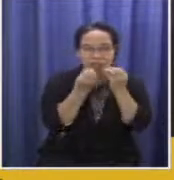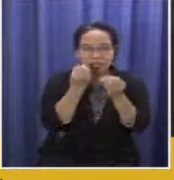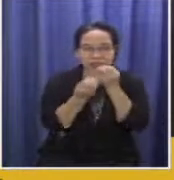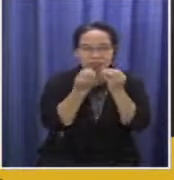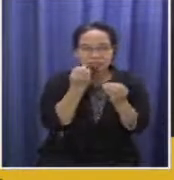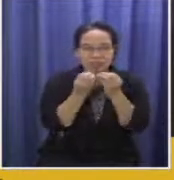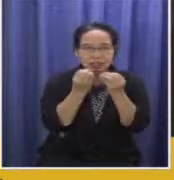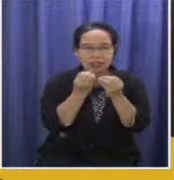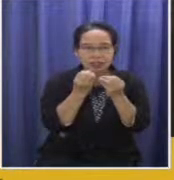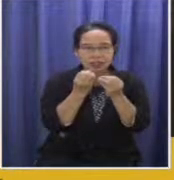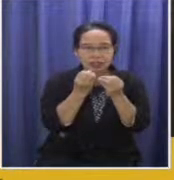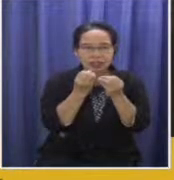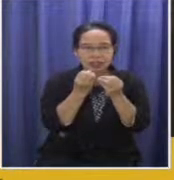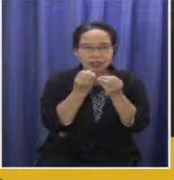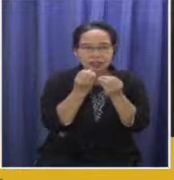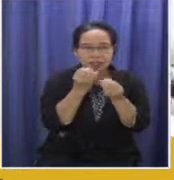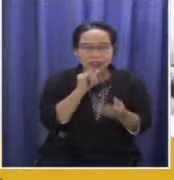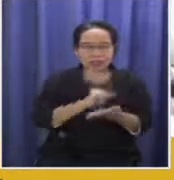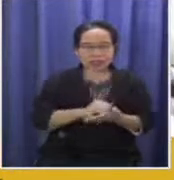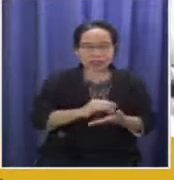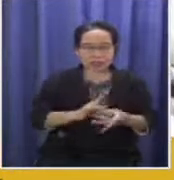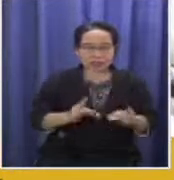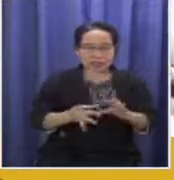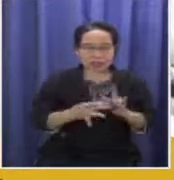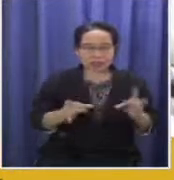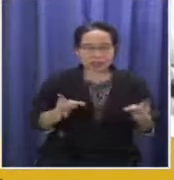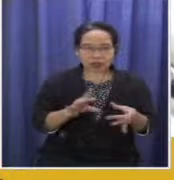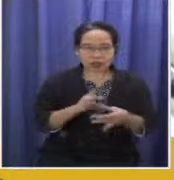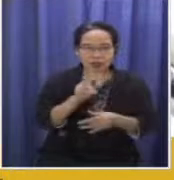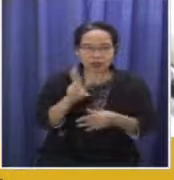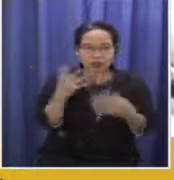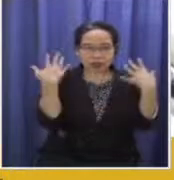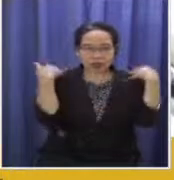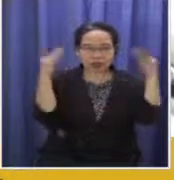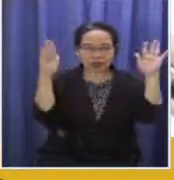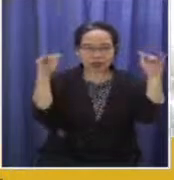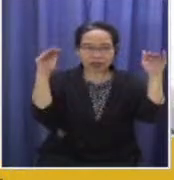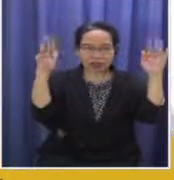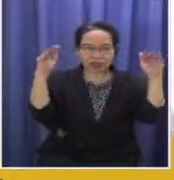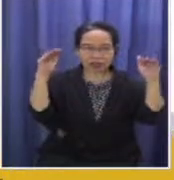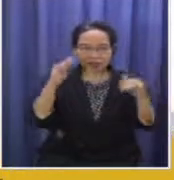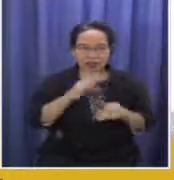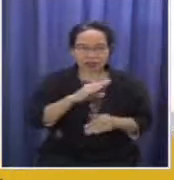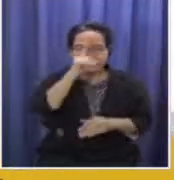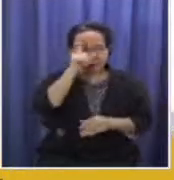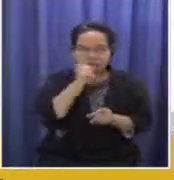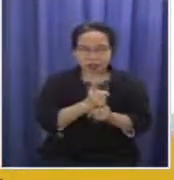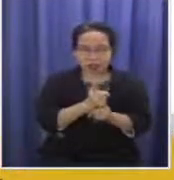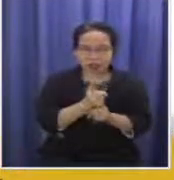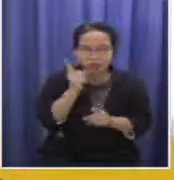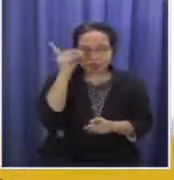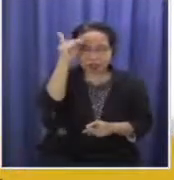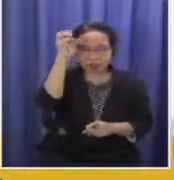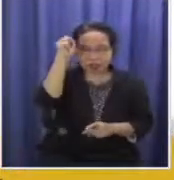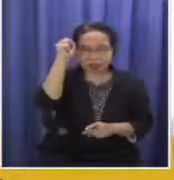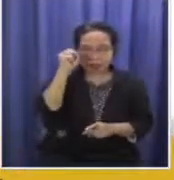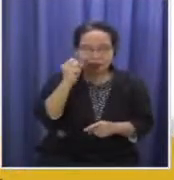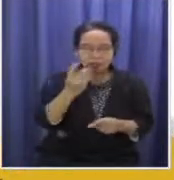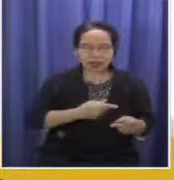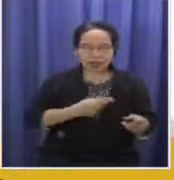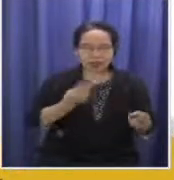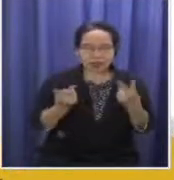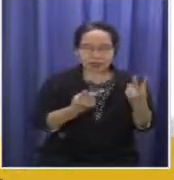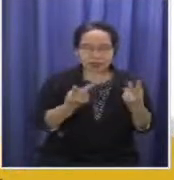उभिरहे। That is the story of 3 angels, Brother Diwas, who